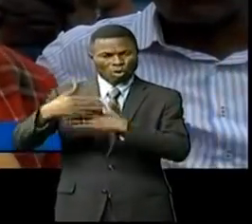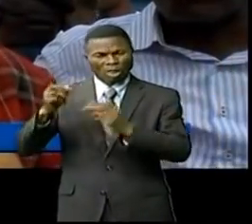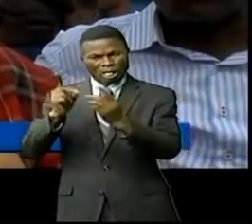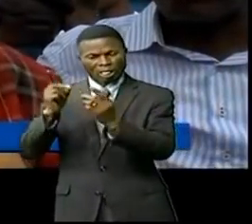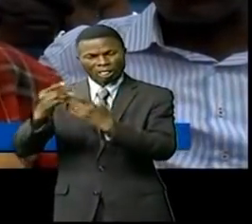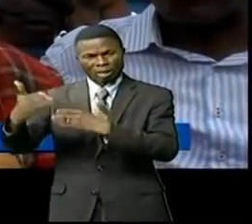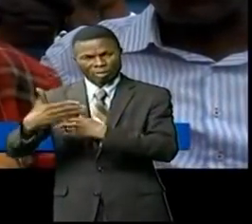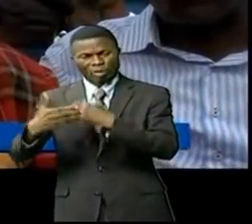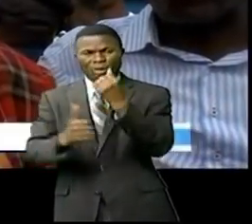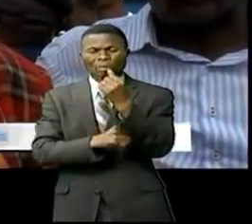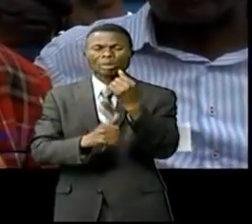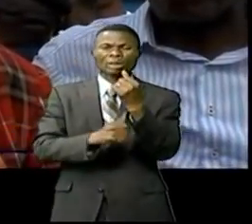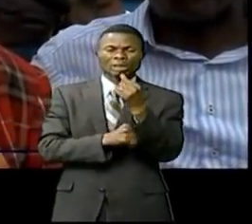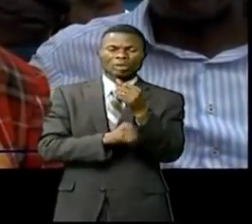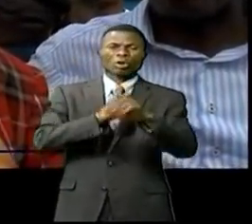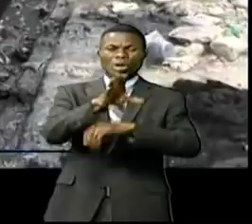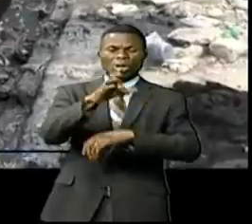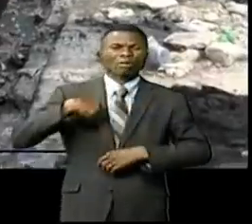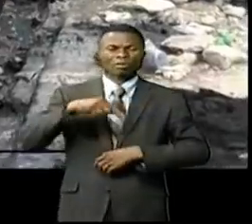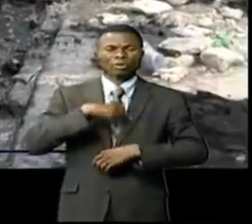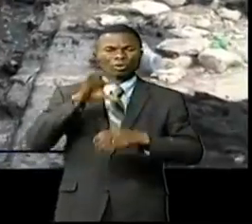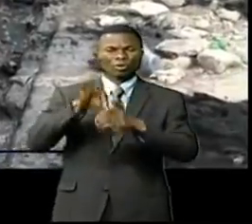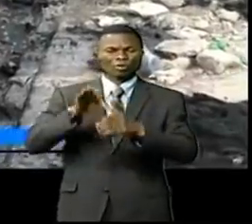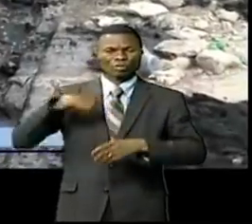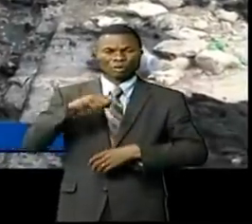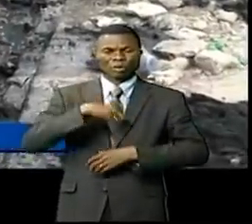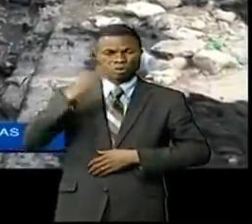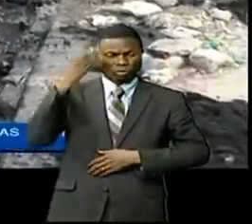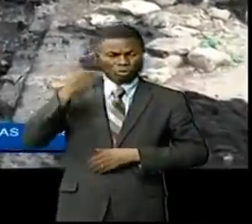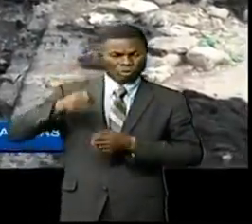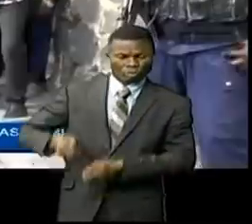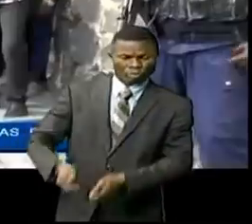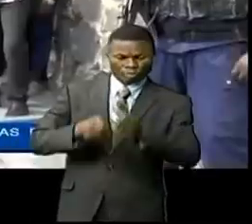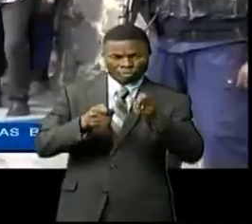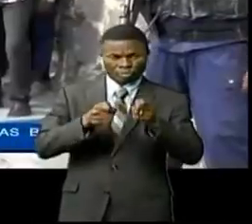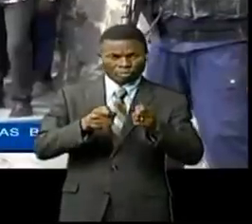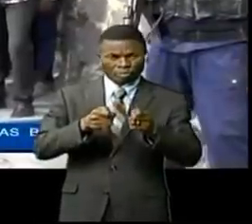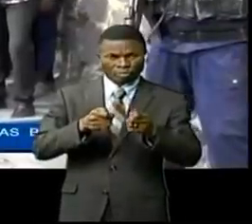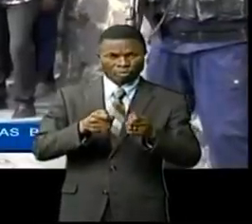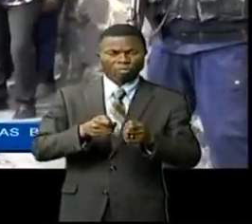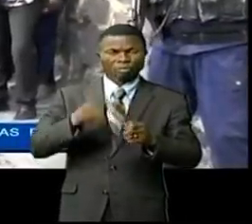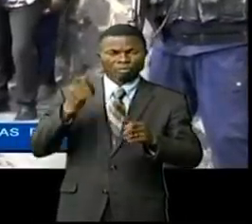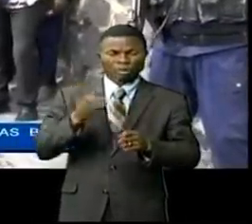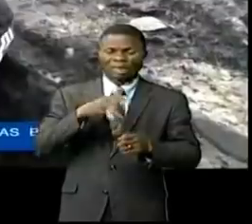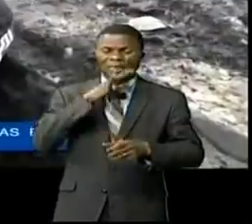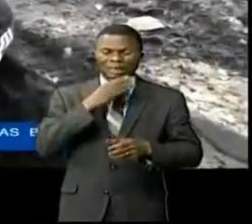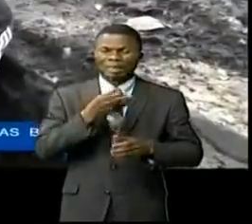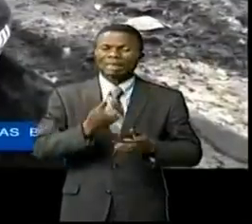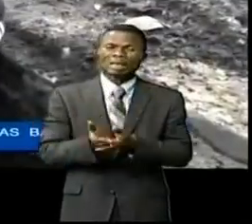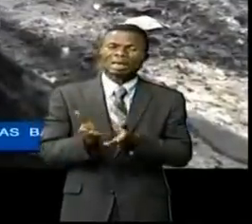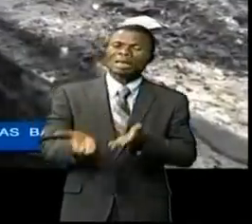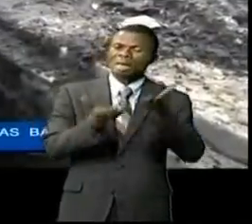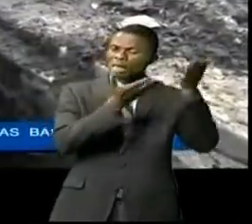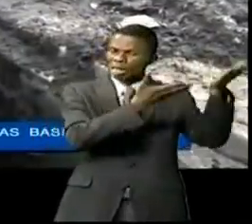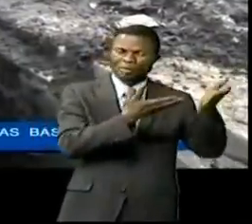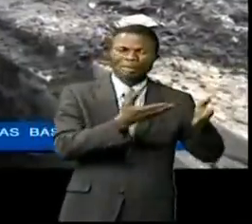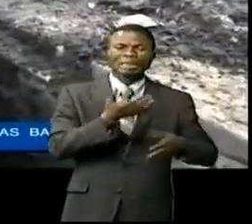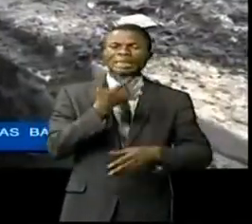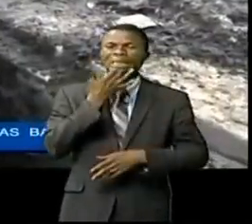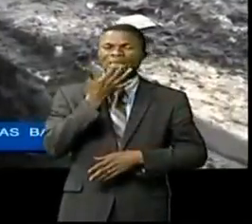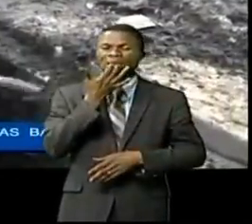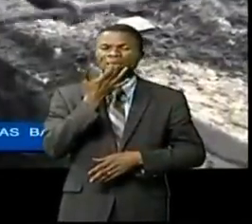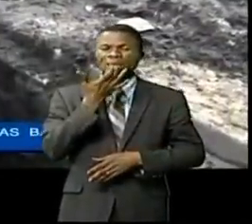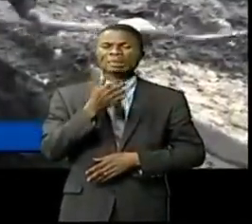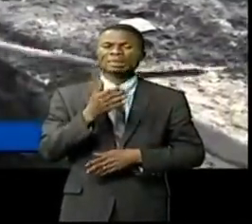ceux qui nous avaient élus. Après le curage, les tranchées devraient être exempte des déchets plastiques.